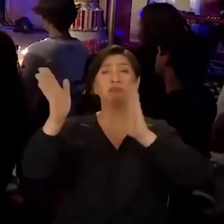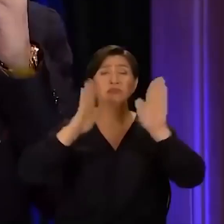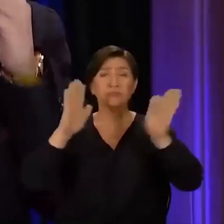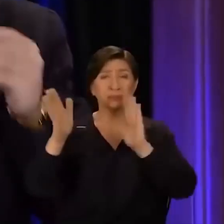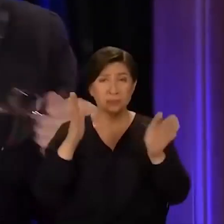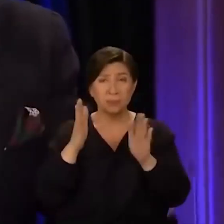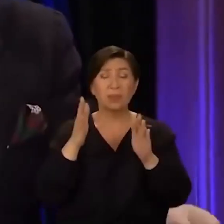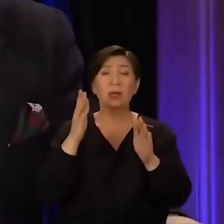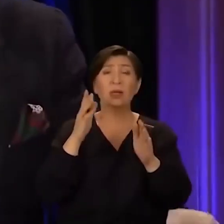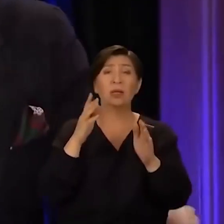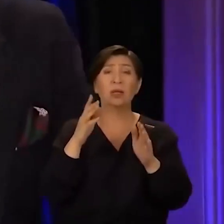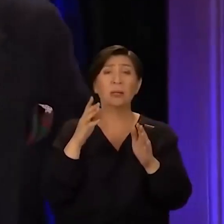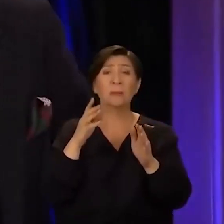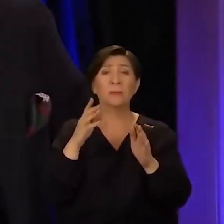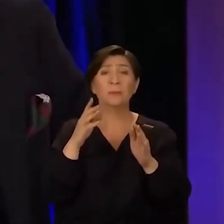veriyorsun ve